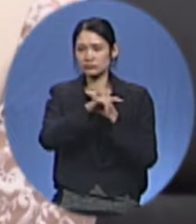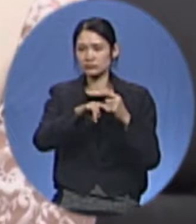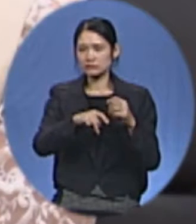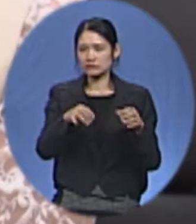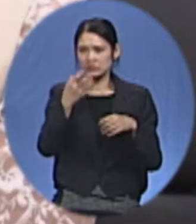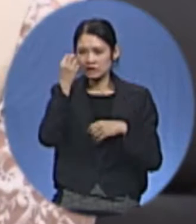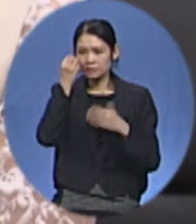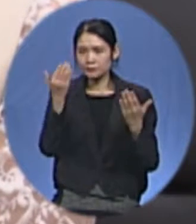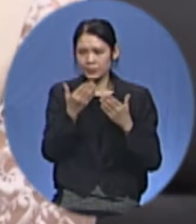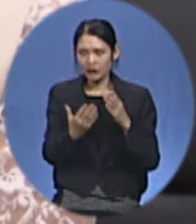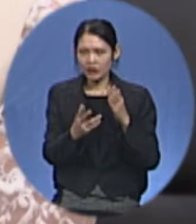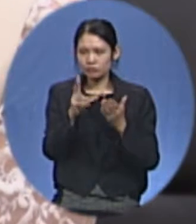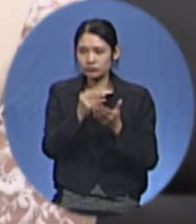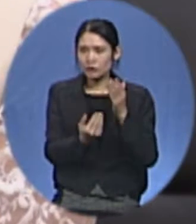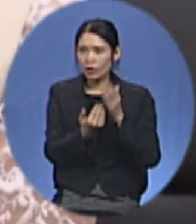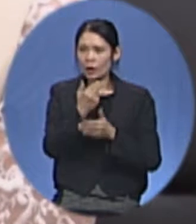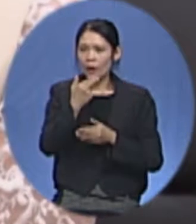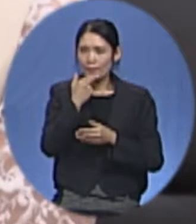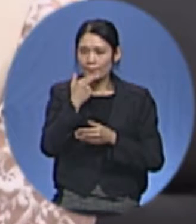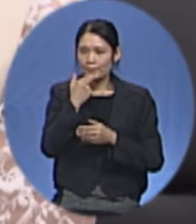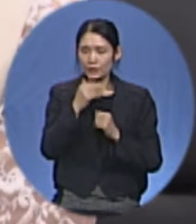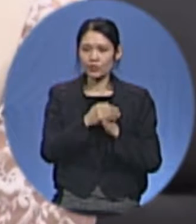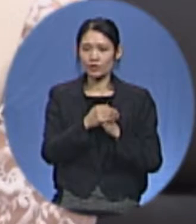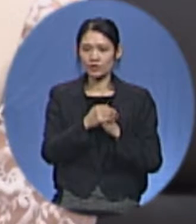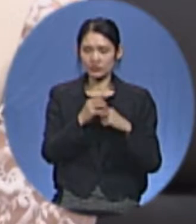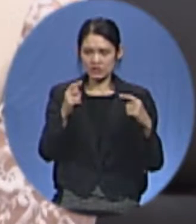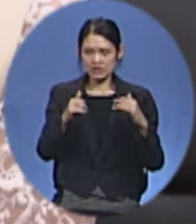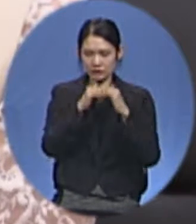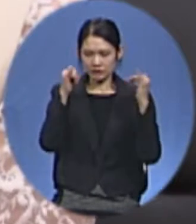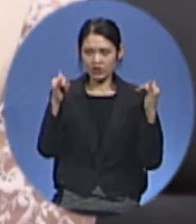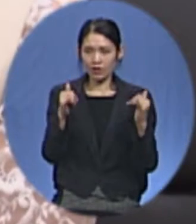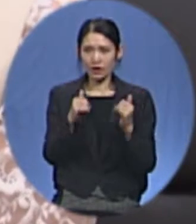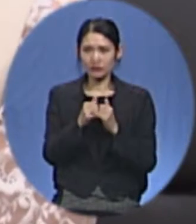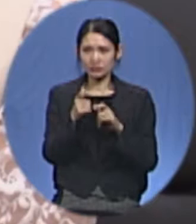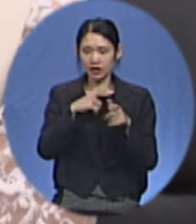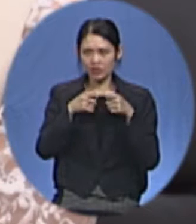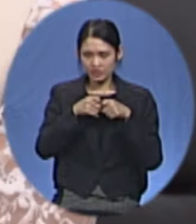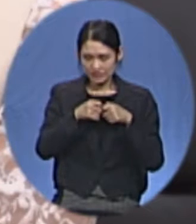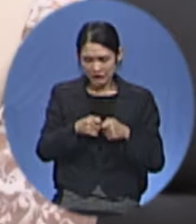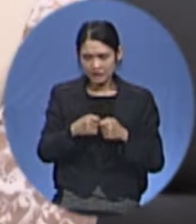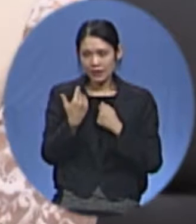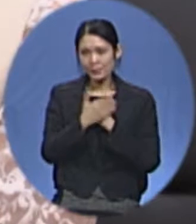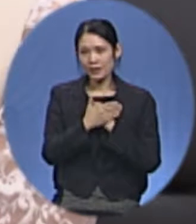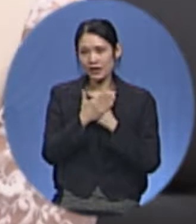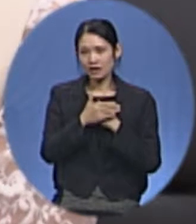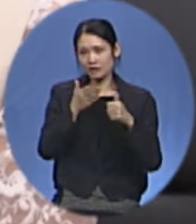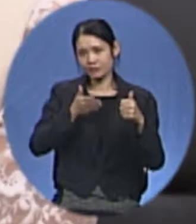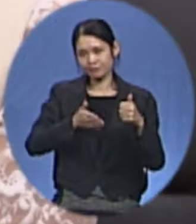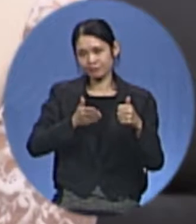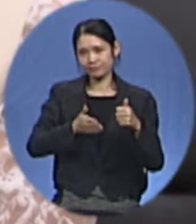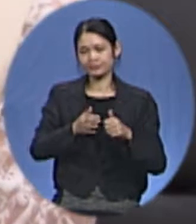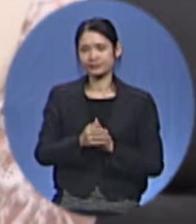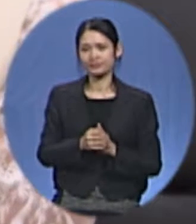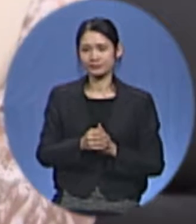번 다시는 일어나지 않도록 지역사회에서 세심한 배려를